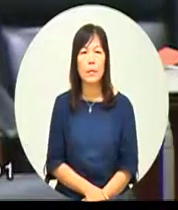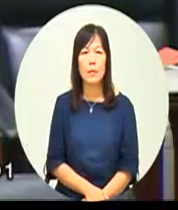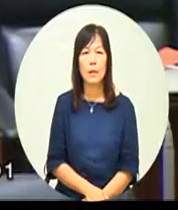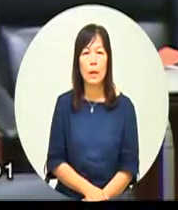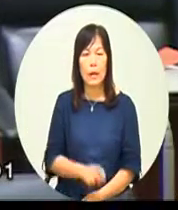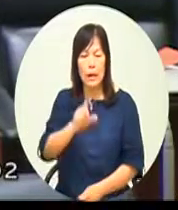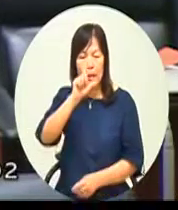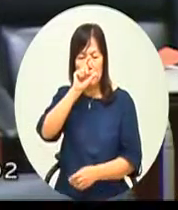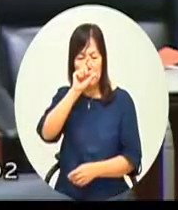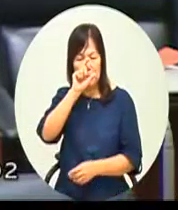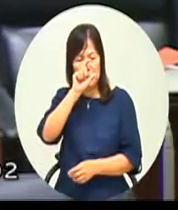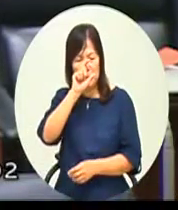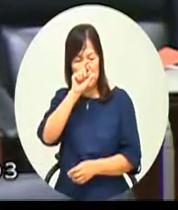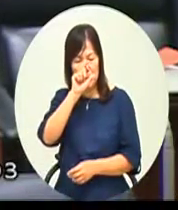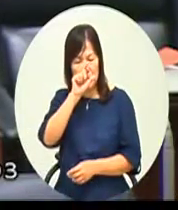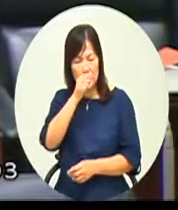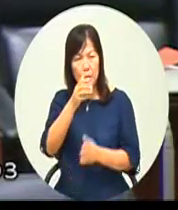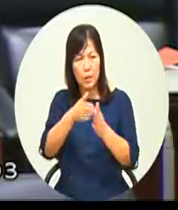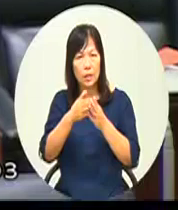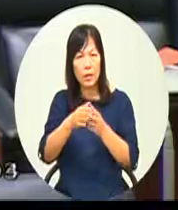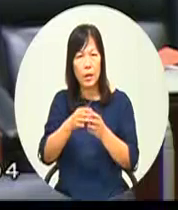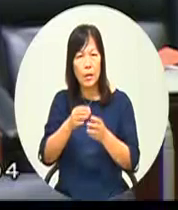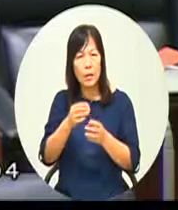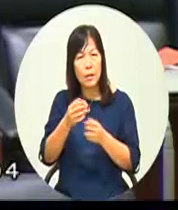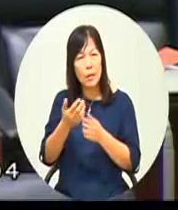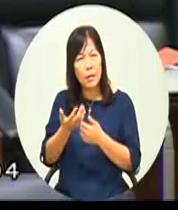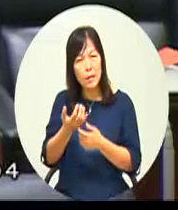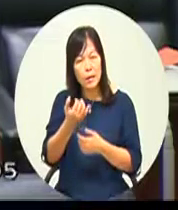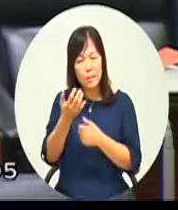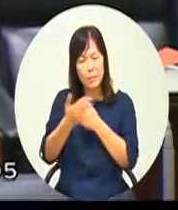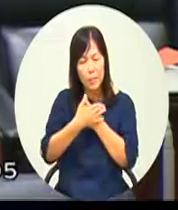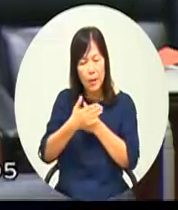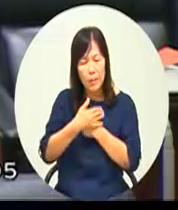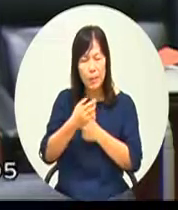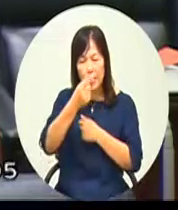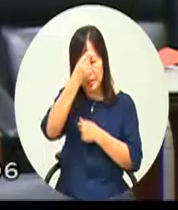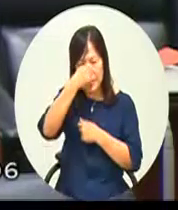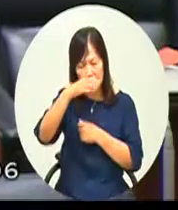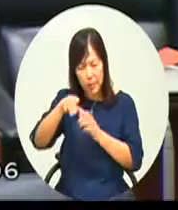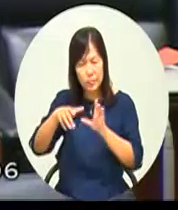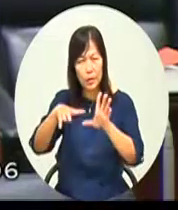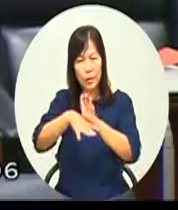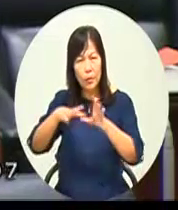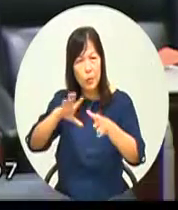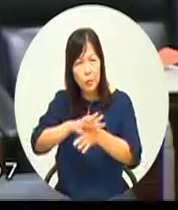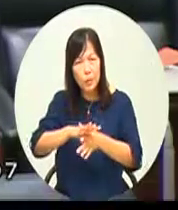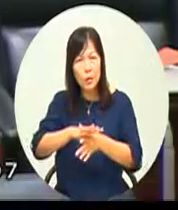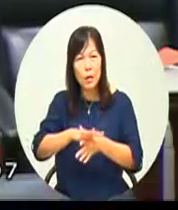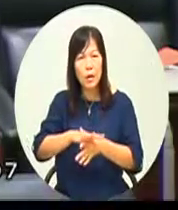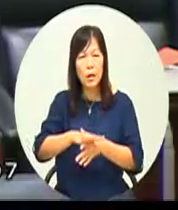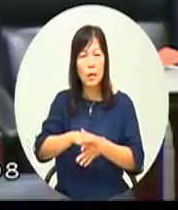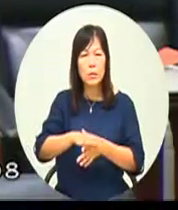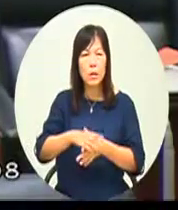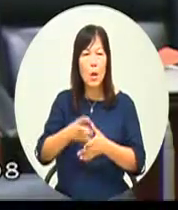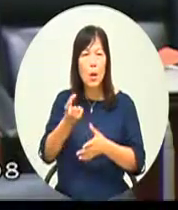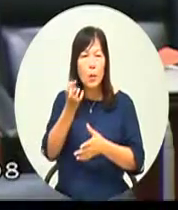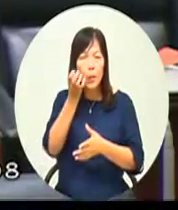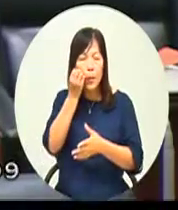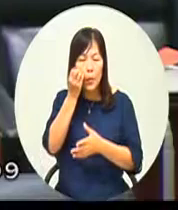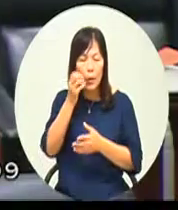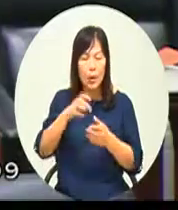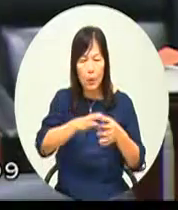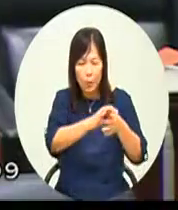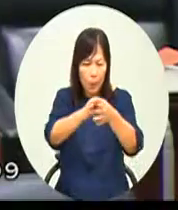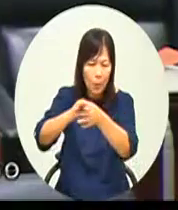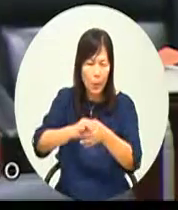们公局要特别，看能不能把我们凤山的文化观光哦绑在一起，结合在一